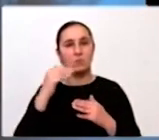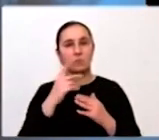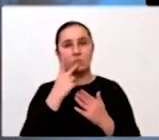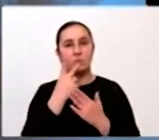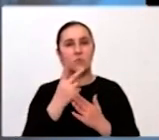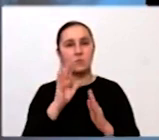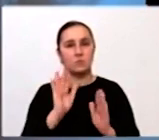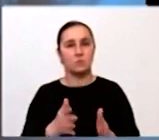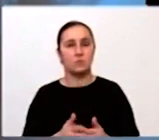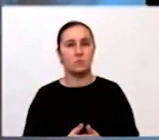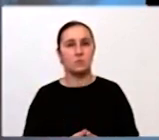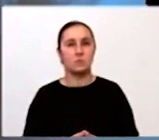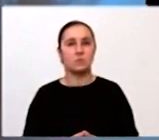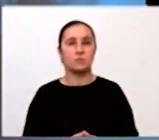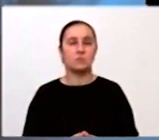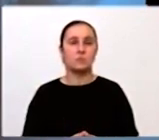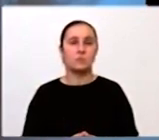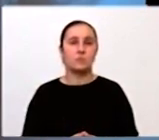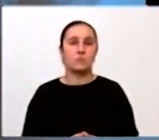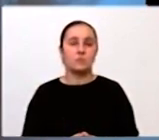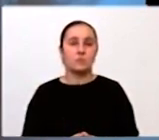ko'rsatib beramiz.